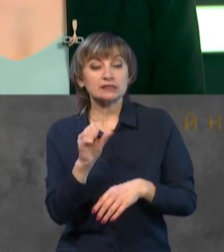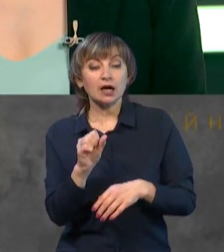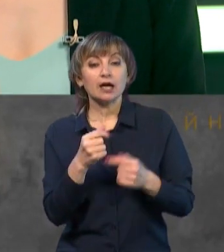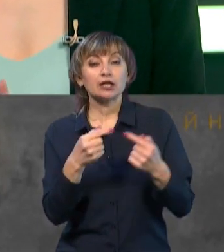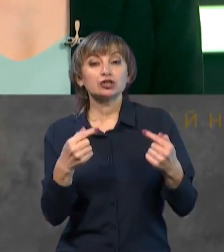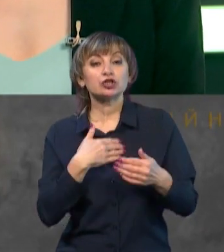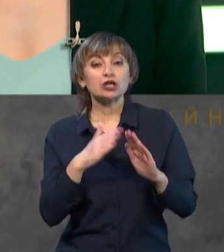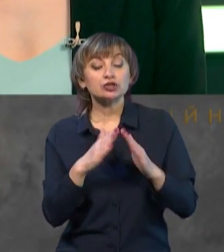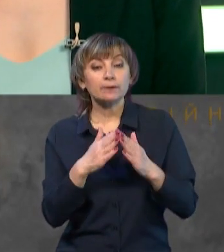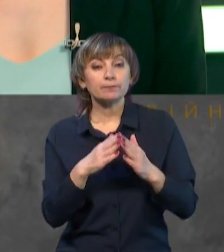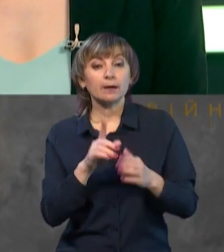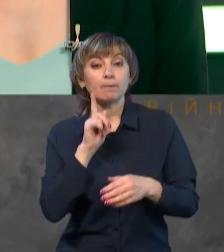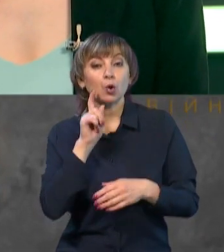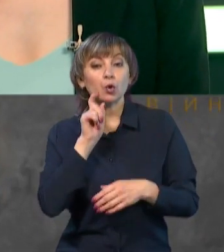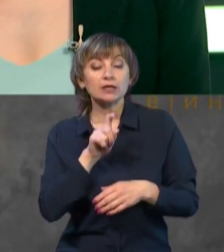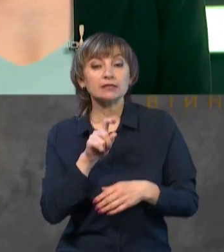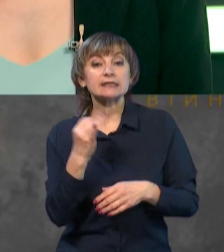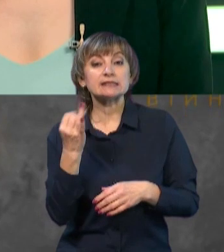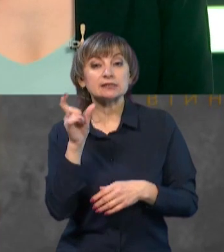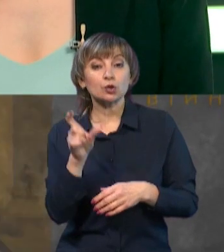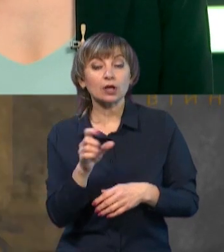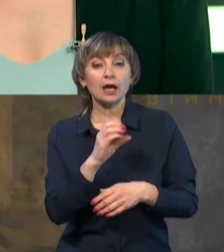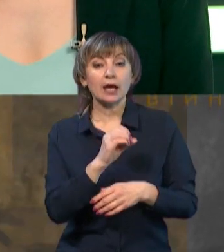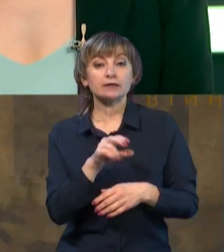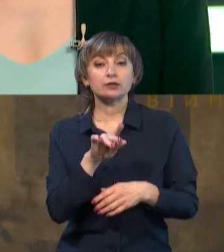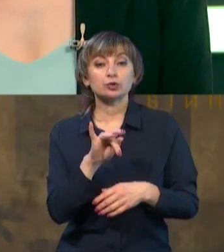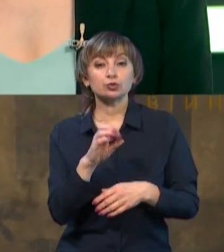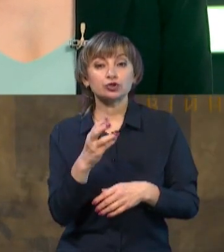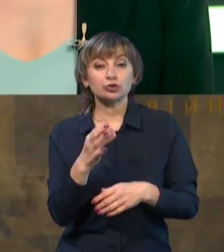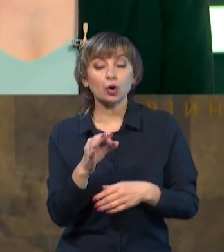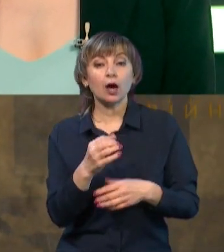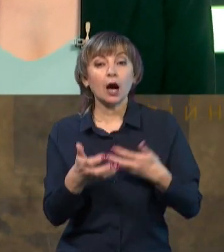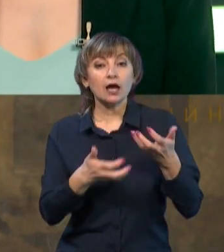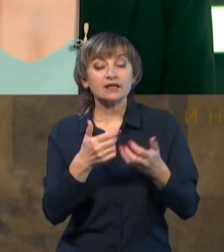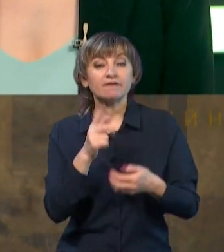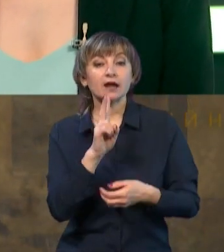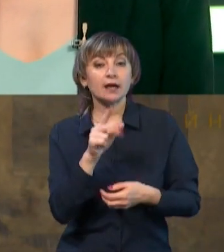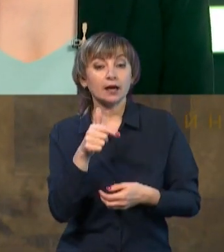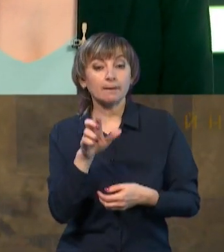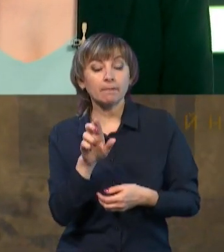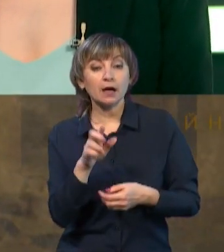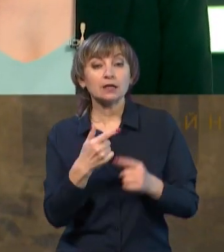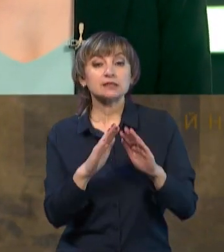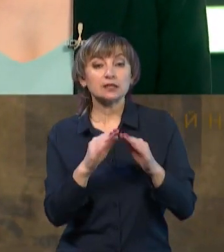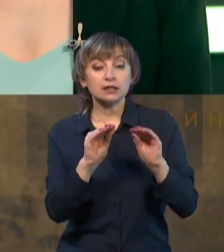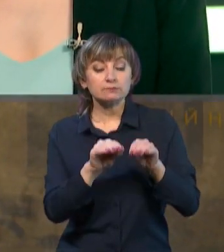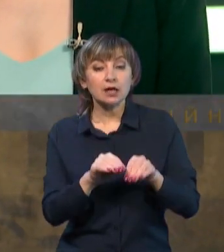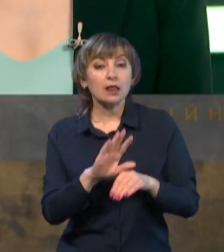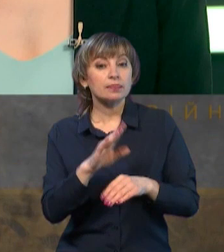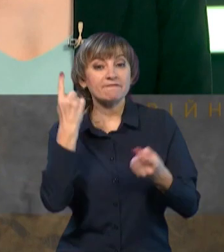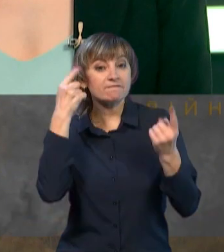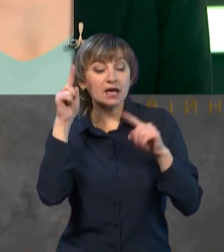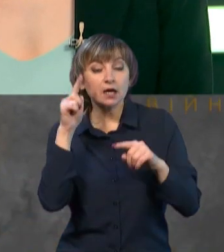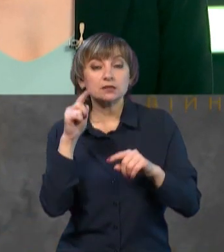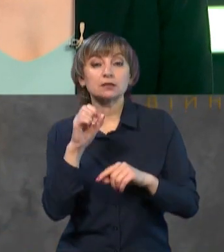наш бестселер молодого українського історика Еда Андрущенко «Архіви КГБ». Ця книга складена з невигаданих,